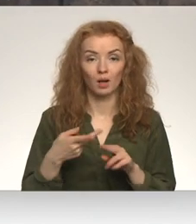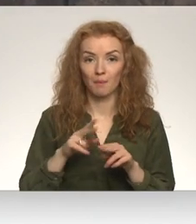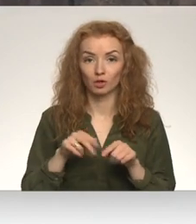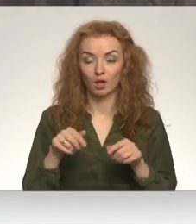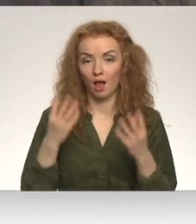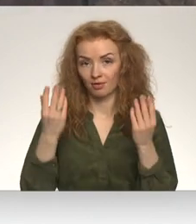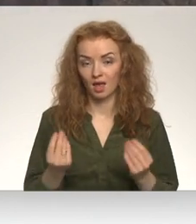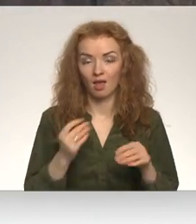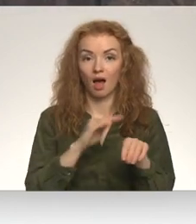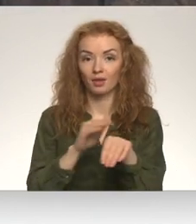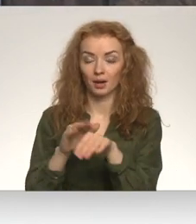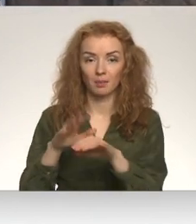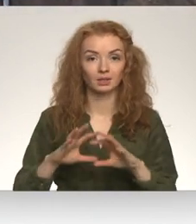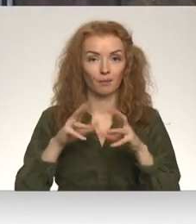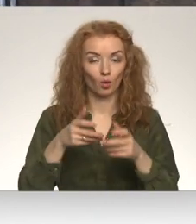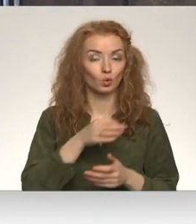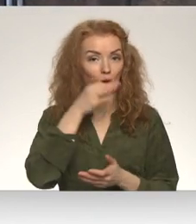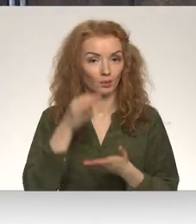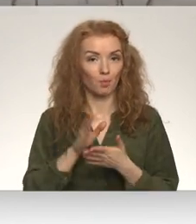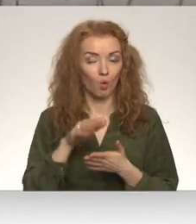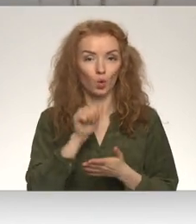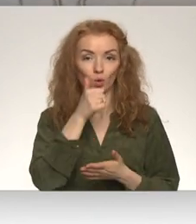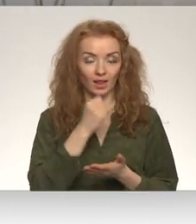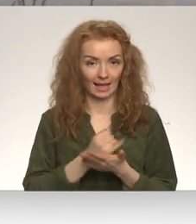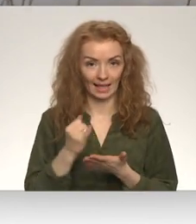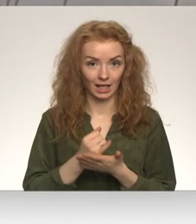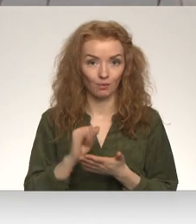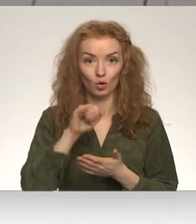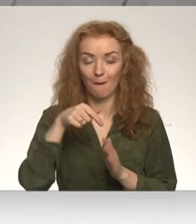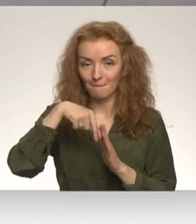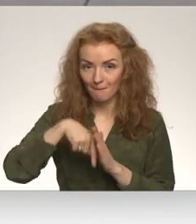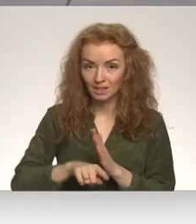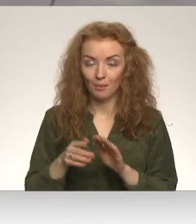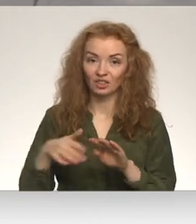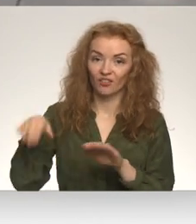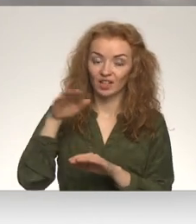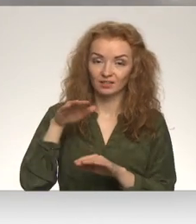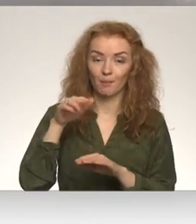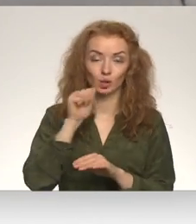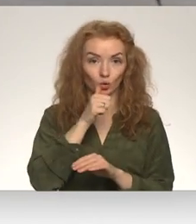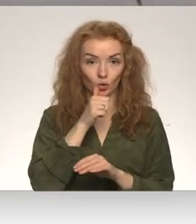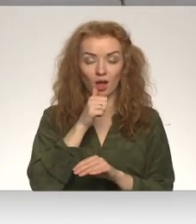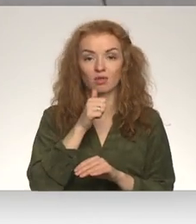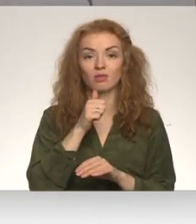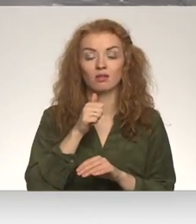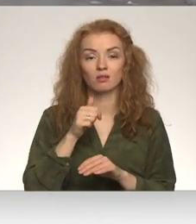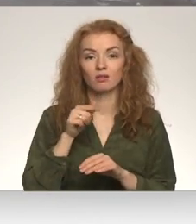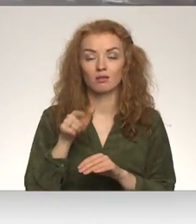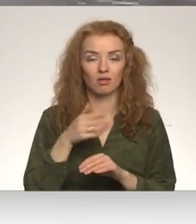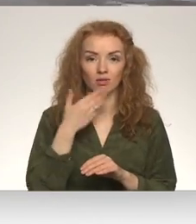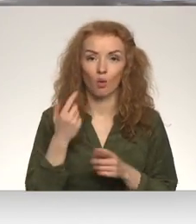lai atgādinātu par starptautisku atbildību par ūdeņu tīrību, jo pazemes un virszemes ūdeņiem valstu politiskās